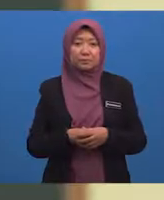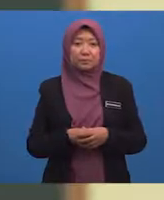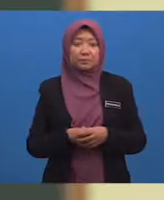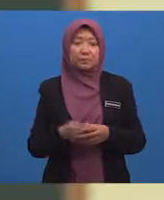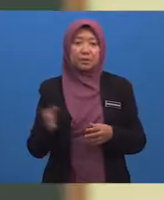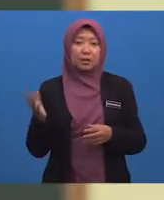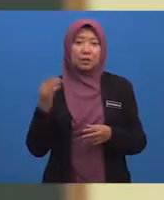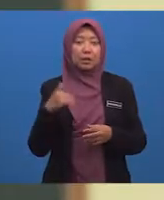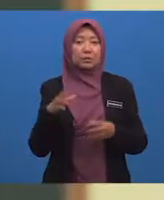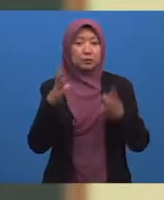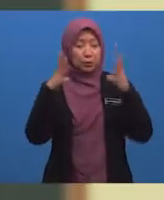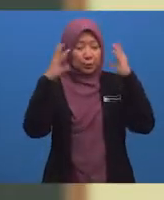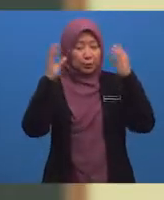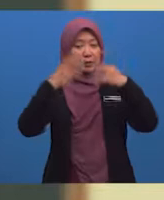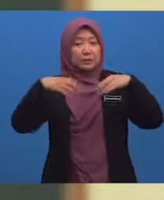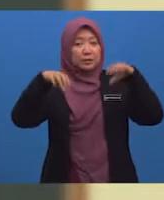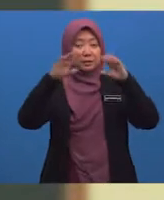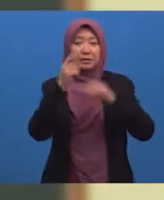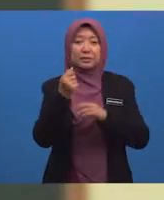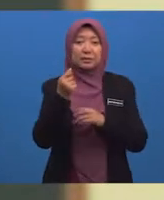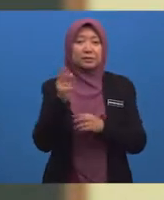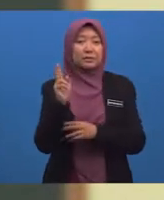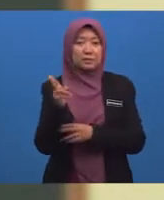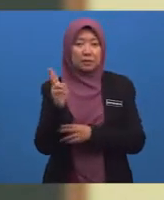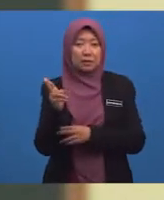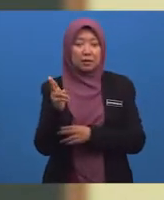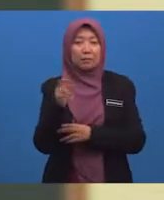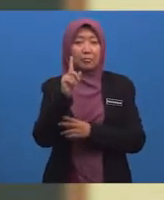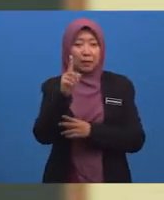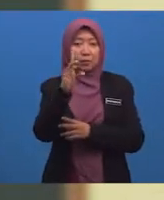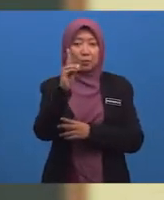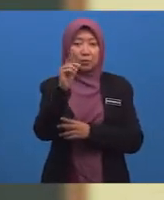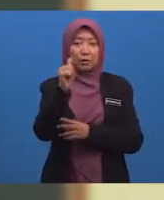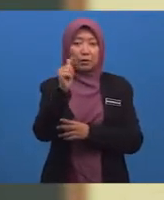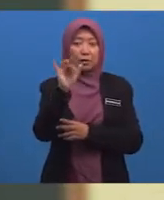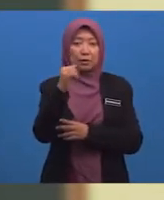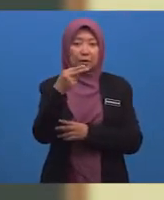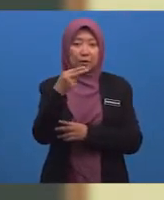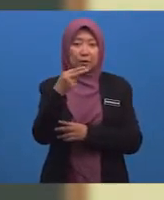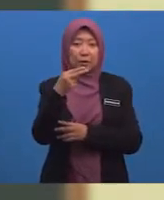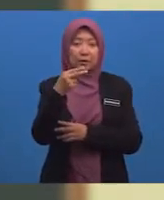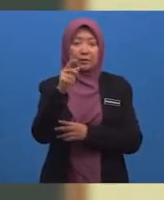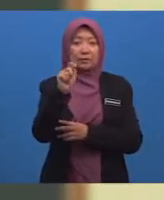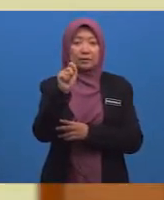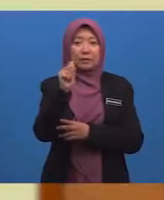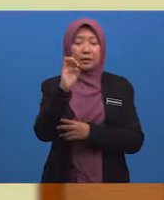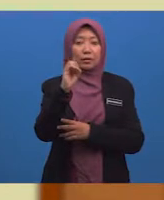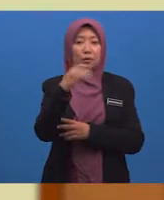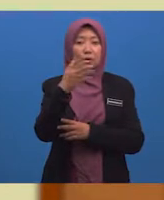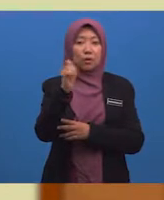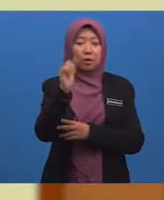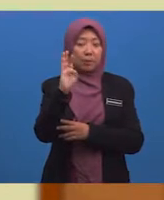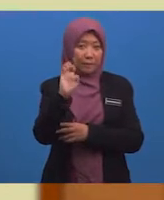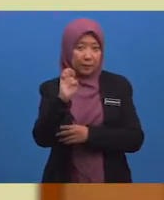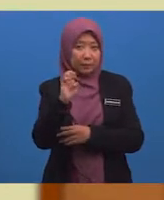Mari cikgu ceritakan sedikit sejarah salah satu dayah, iaitu dayah Tanah Abel.